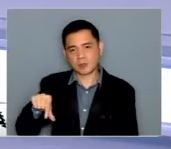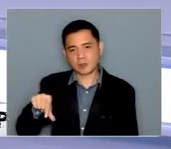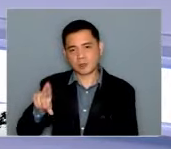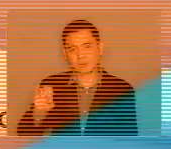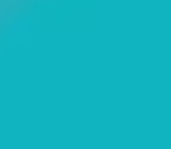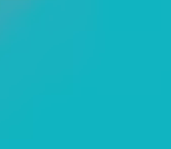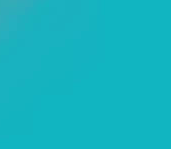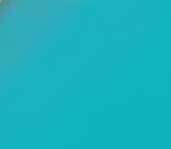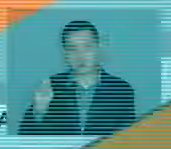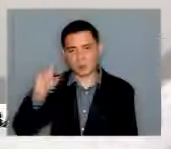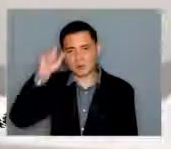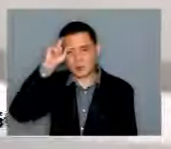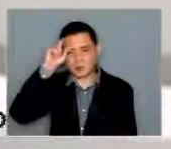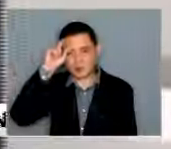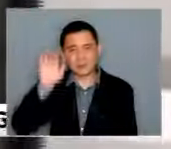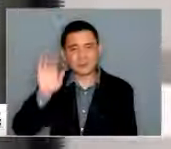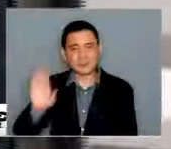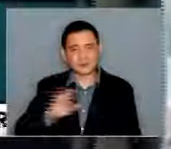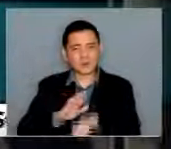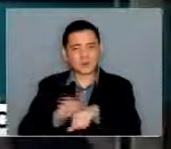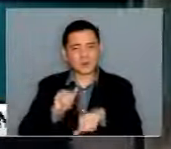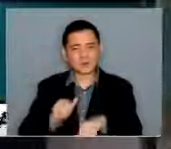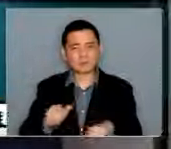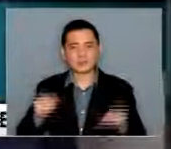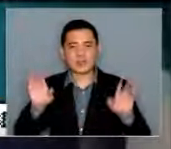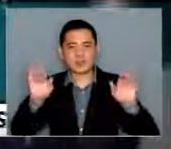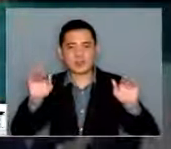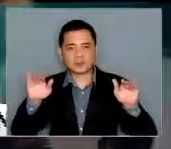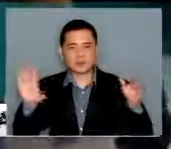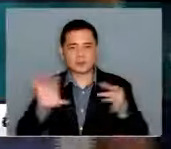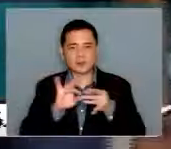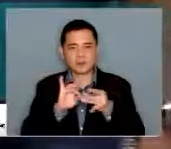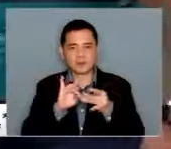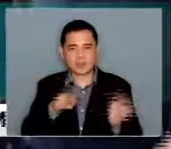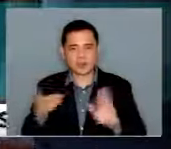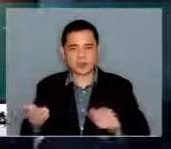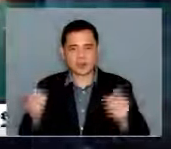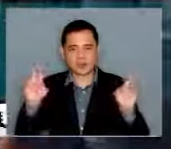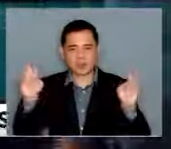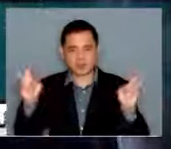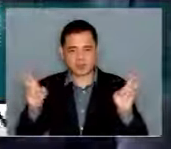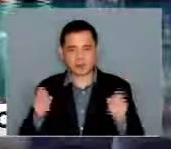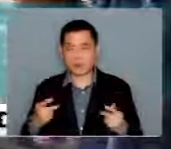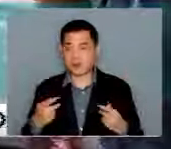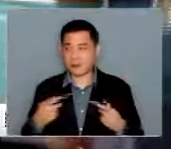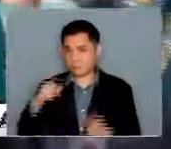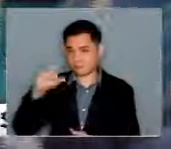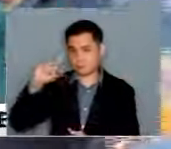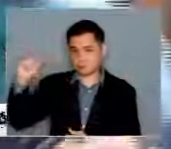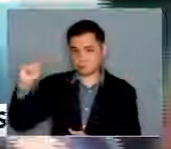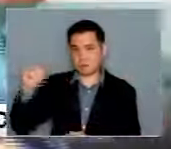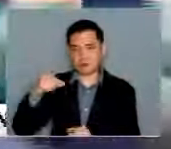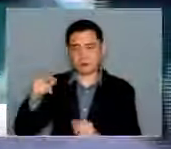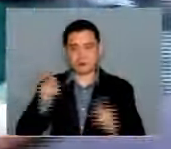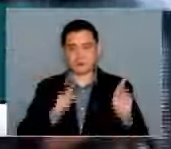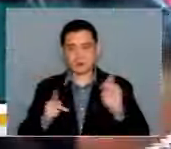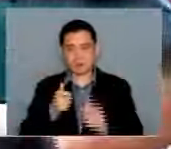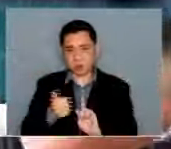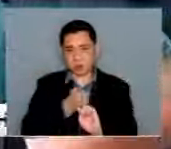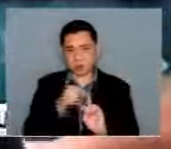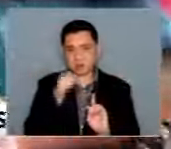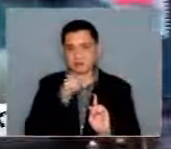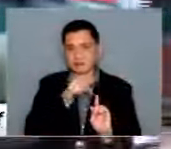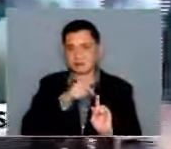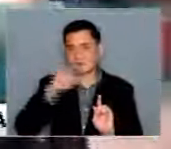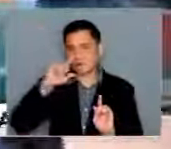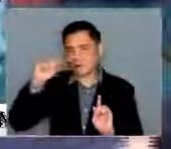Death. Ayon sa PNP, nadiskubre nila ang armadong grupo ng pastor dahil sa sumbong ng mga inabuso nitong miyembro ng Kingdom